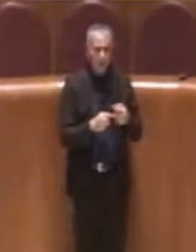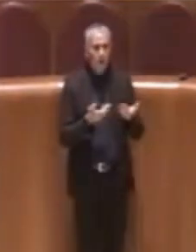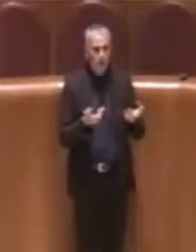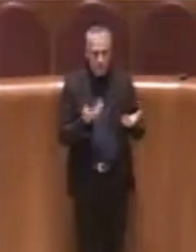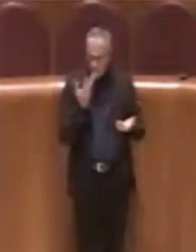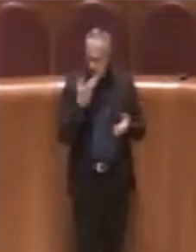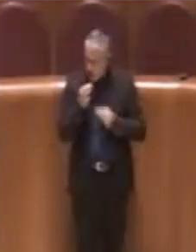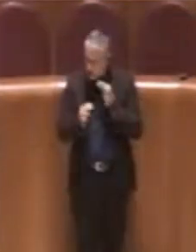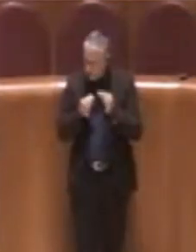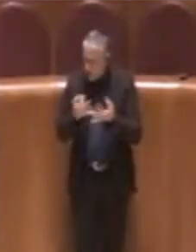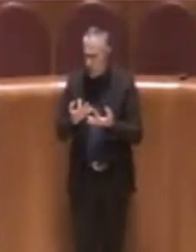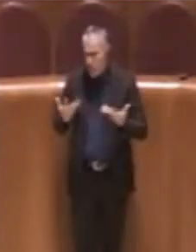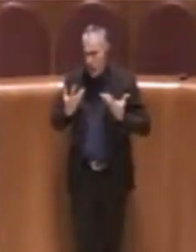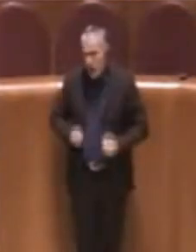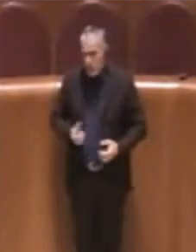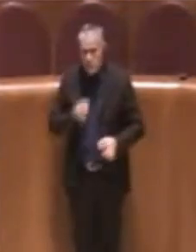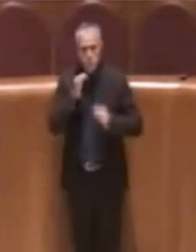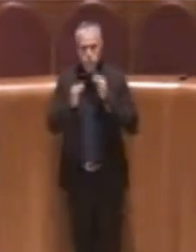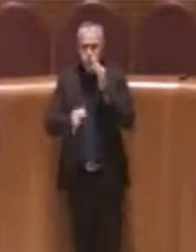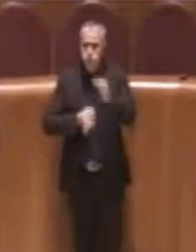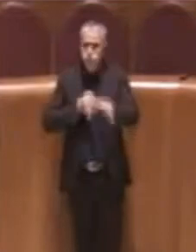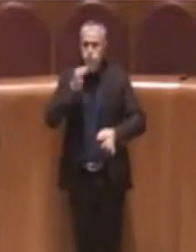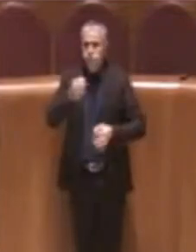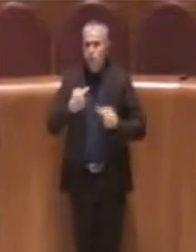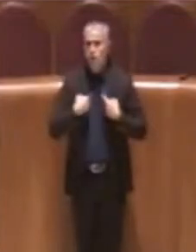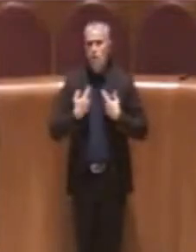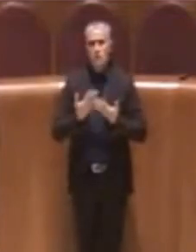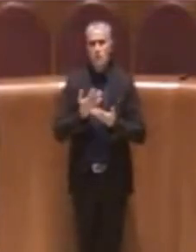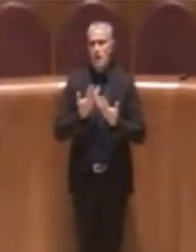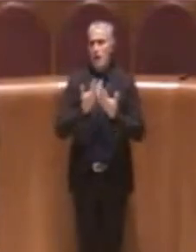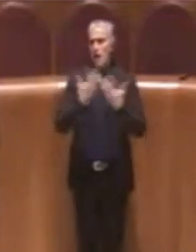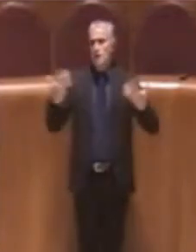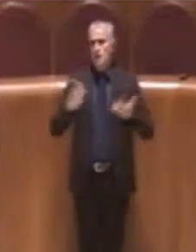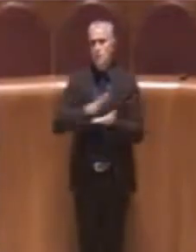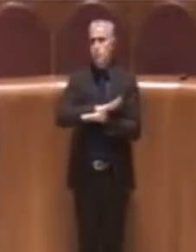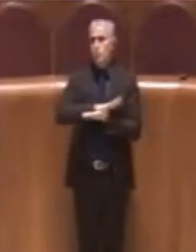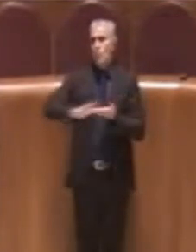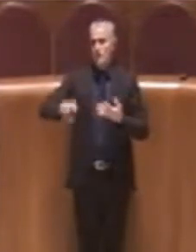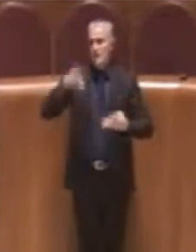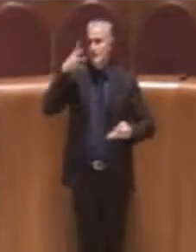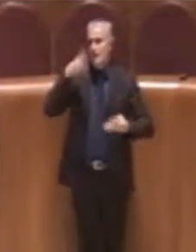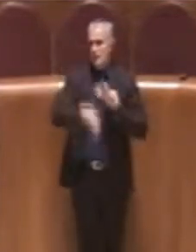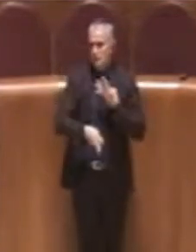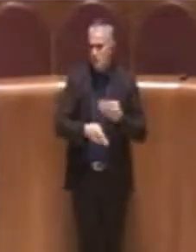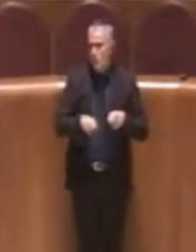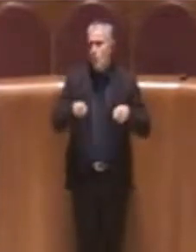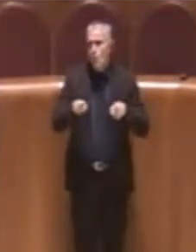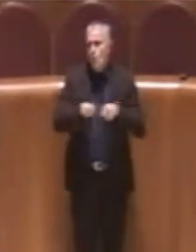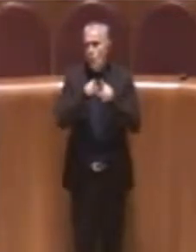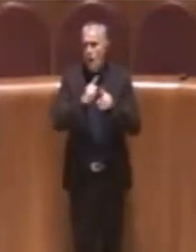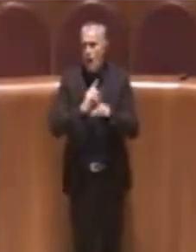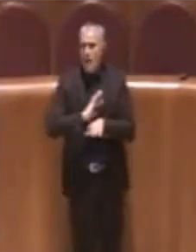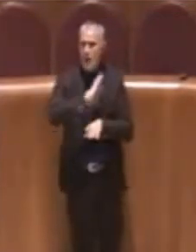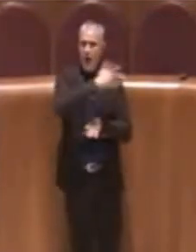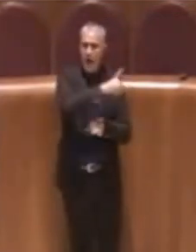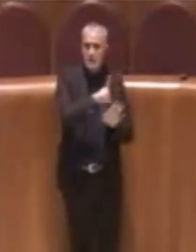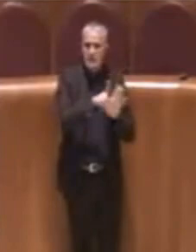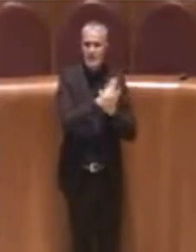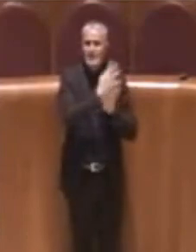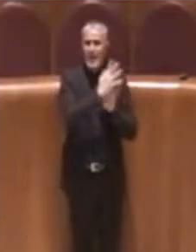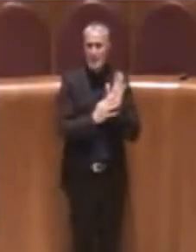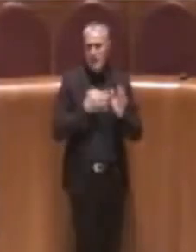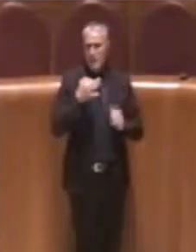spieghiamo, perché siamo trasparenti, ma non l'abbiamo mai fatto per un'altra libera che l'abbiamo riportata in commissione e l'abbiamo rispiegata un'altra